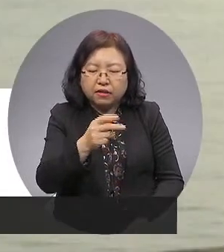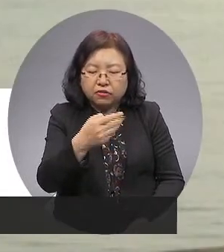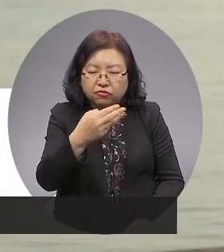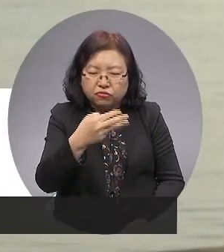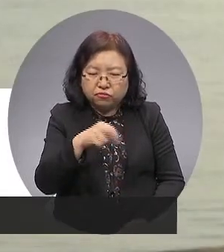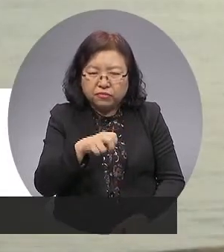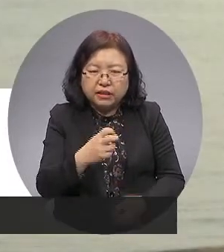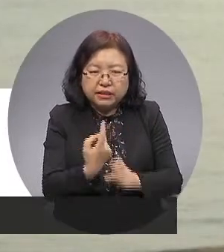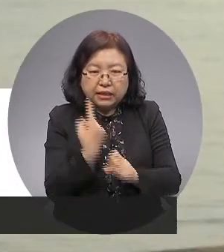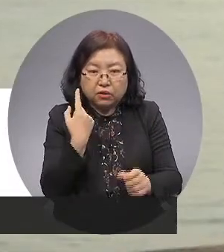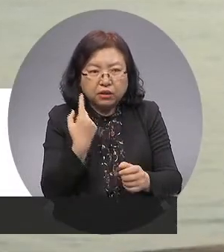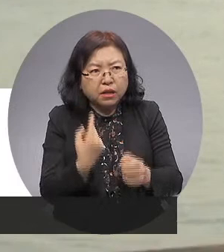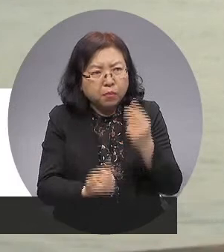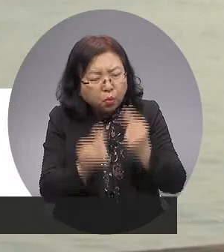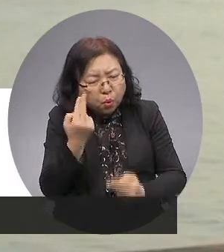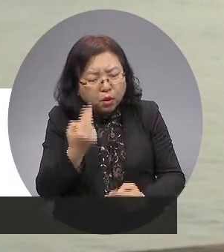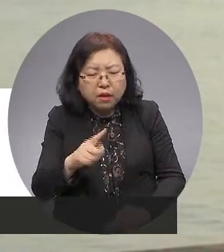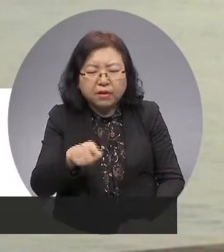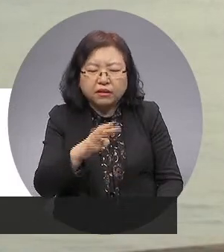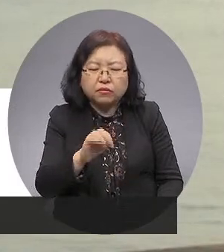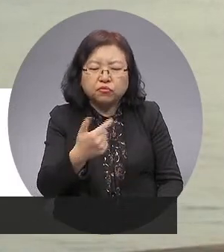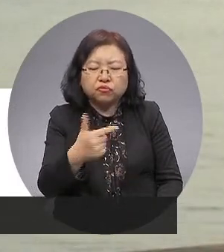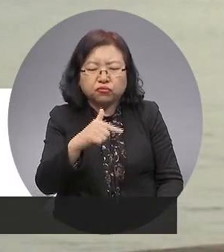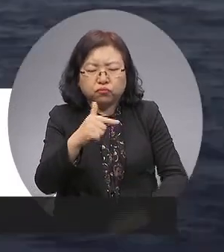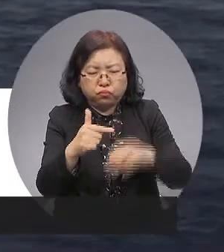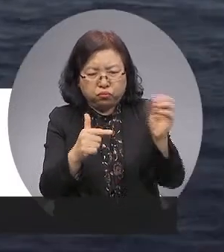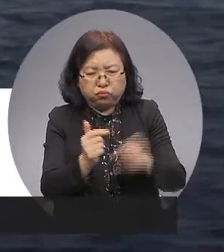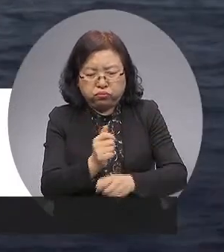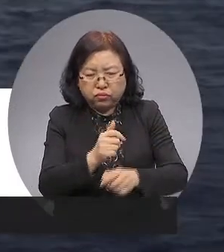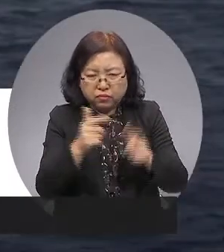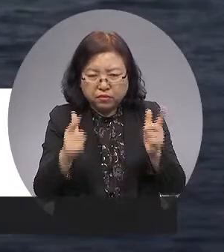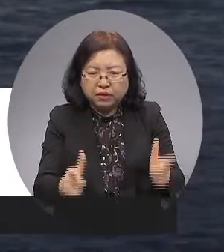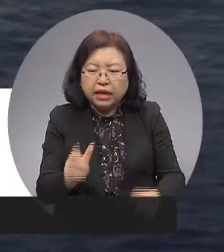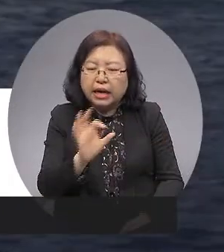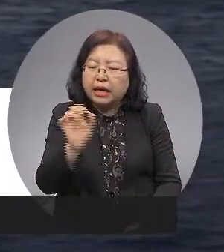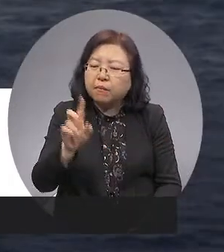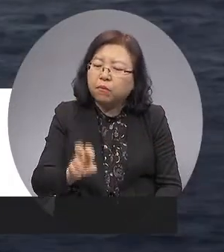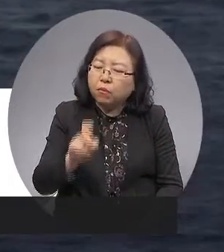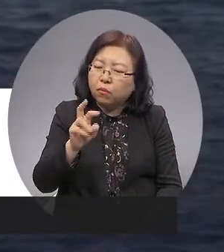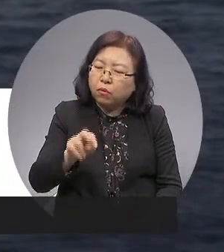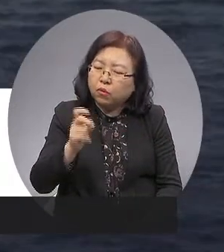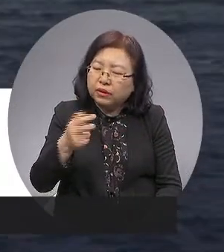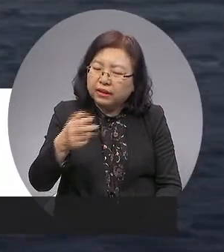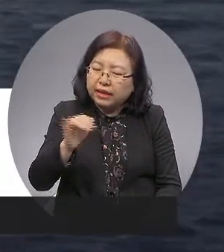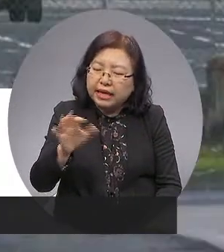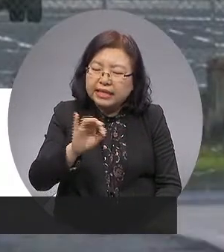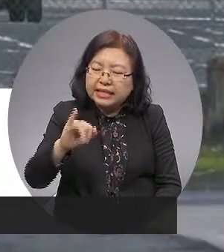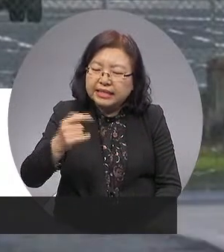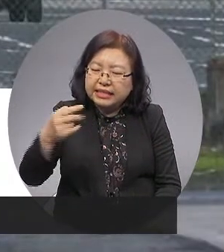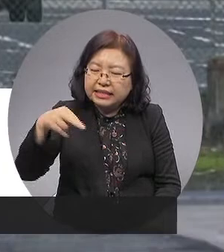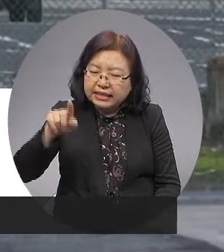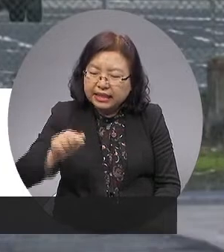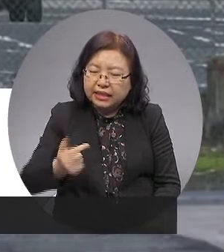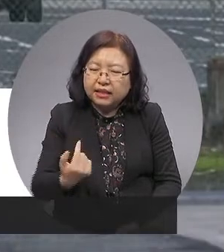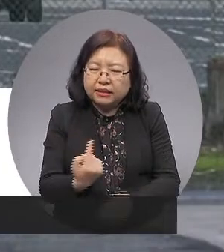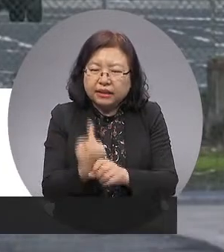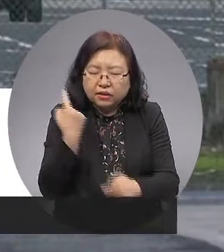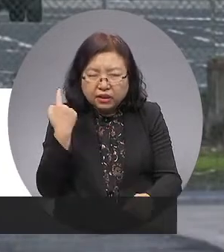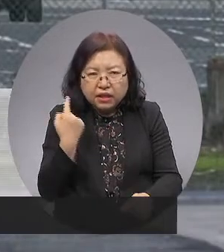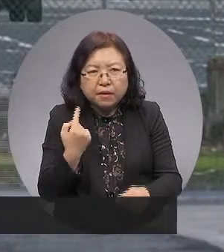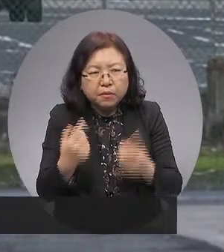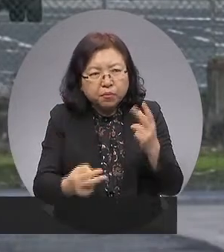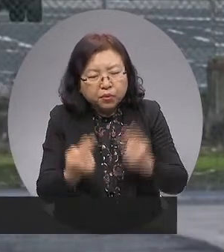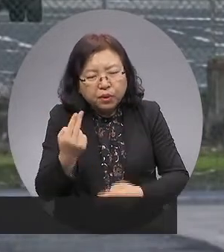대비 146% 급등했고 암모니아와 인산이 암모늄 등도 지난해 연말 대비 50% 이상